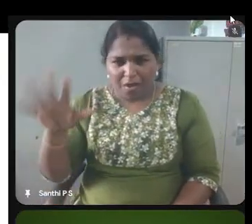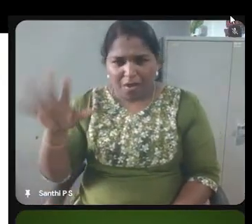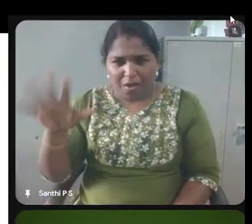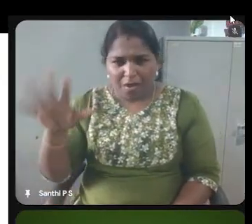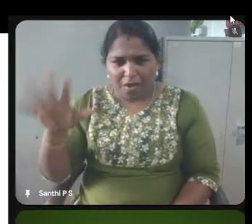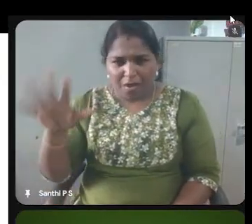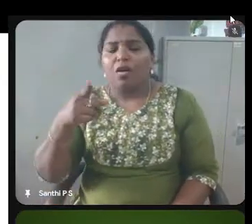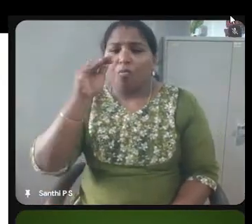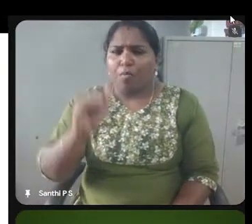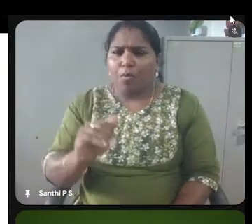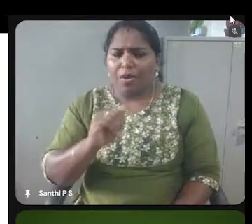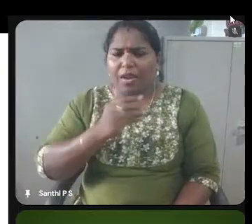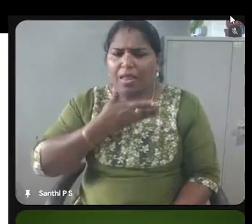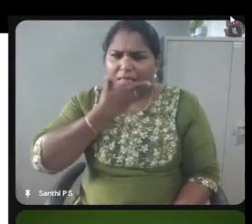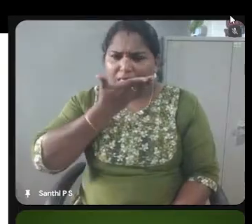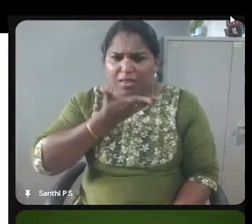തെറാപ്പിക്ക്